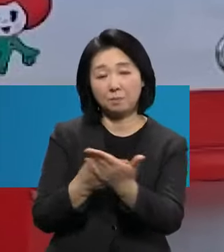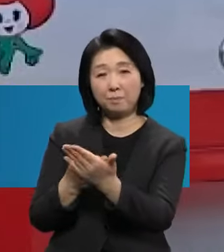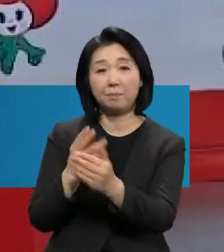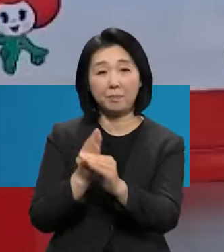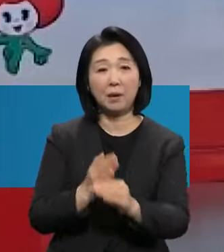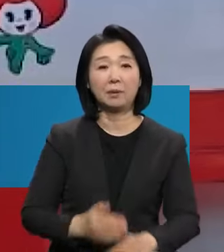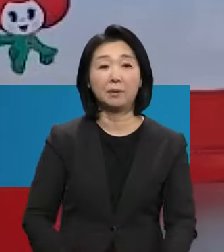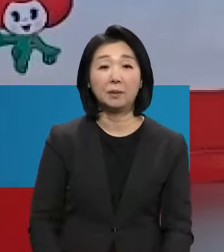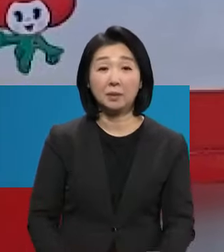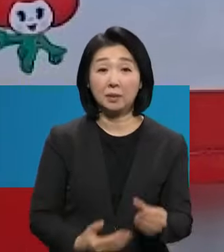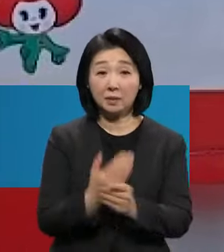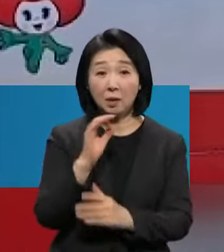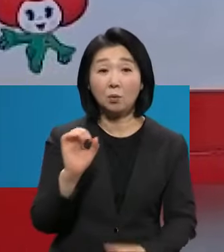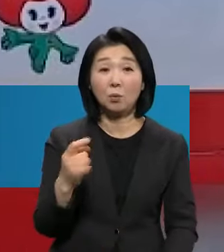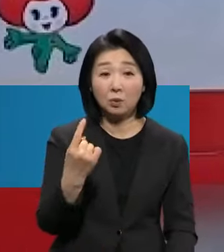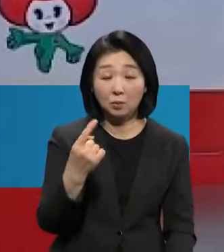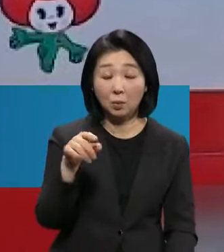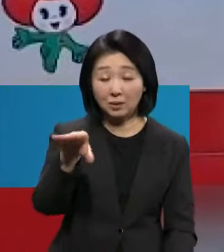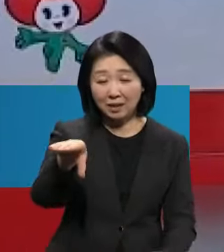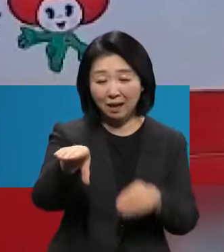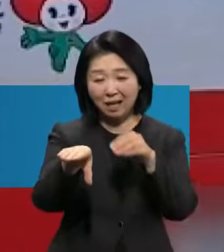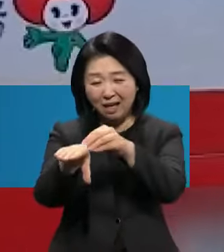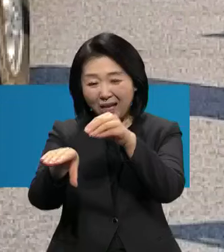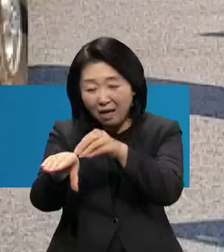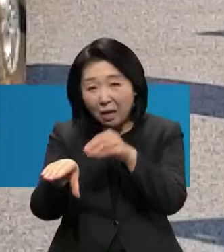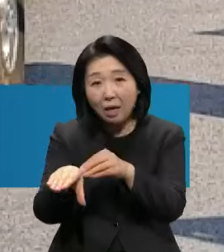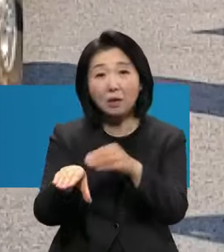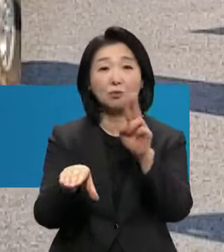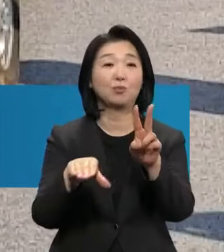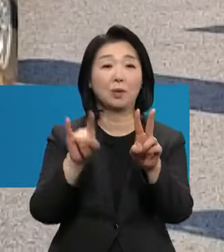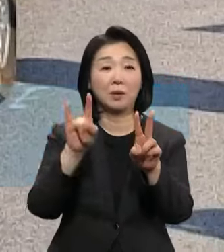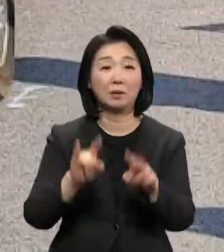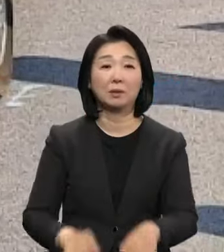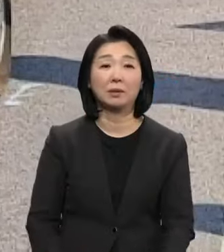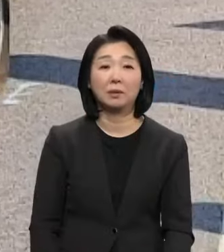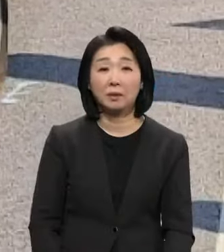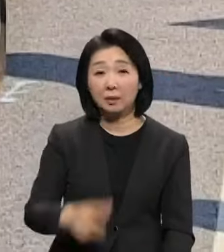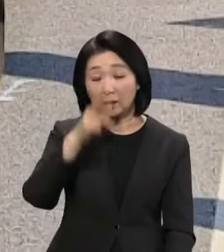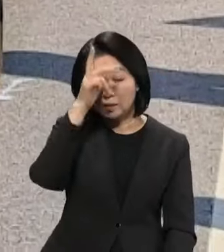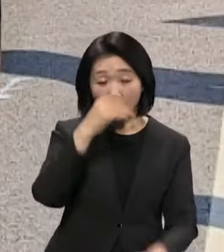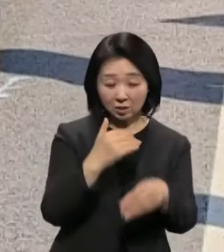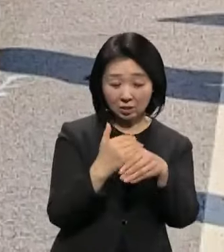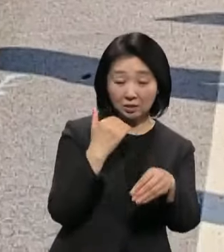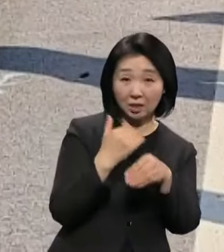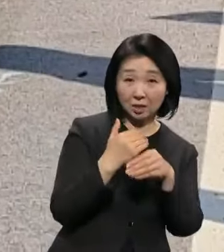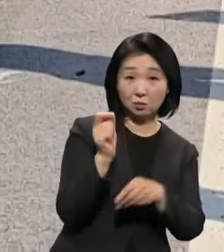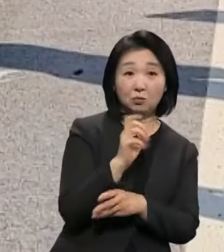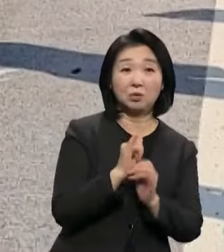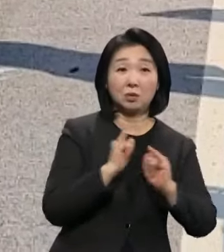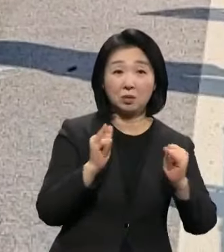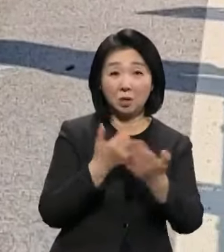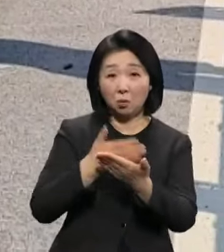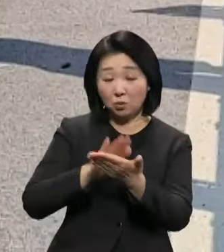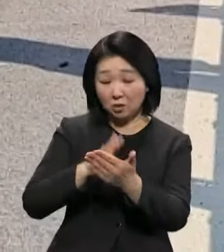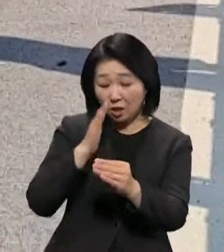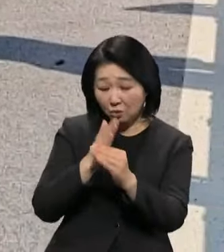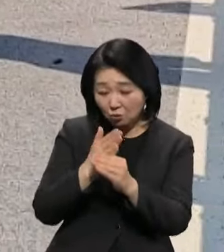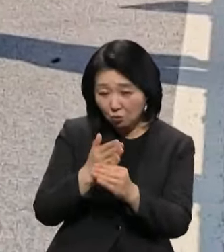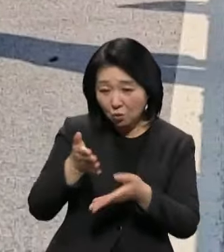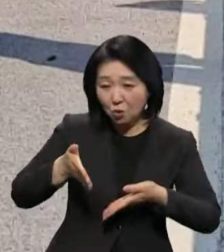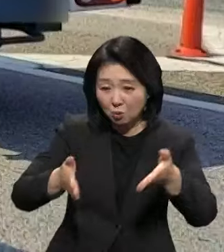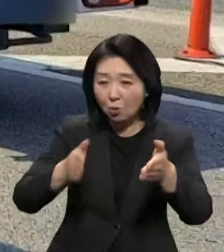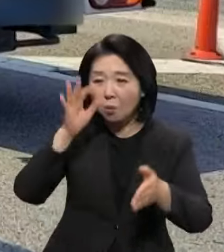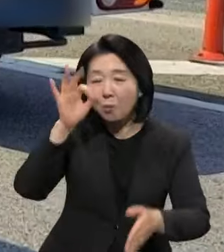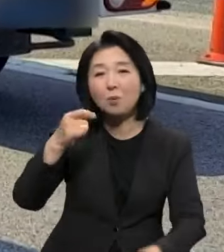이송됐습니다이 사고로 앞에 있던 차량 두 대도 있따라 추돌했습니다 경찰은 스타렉스 운전자가 공사 중이던 도로 상황을